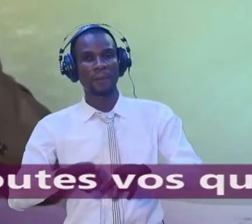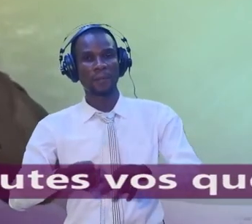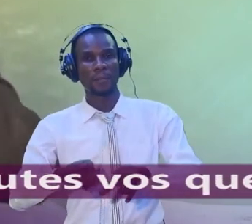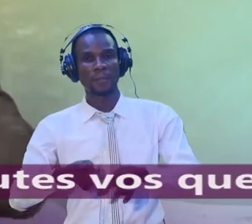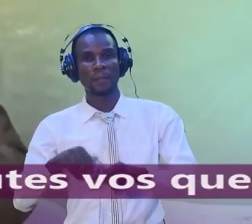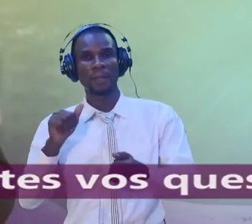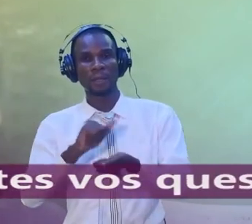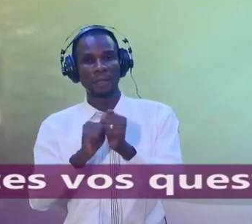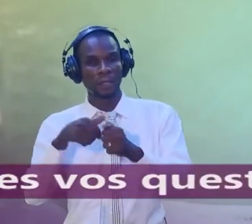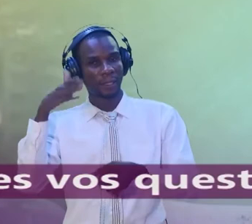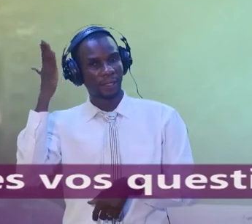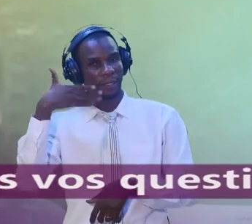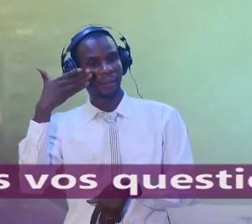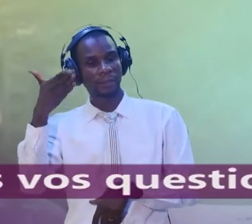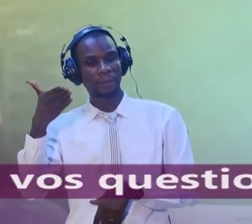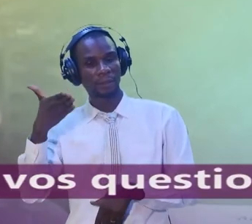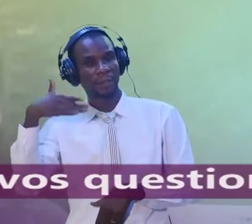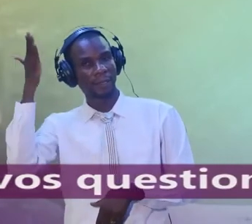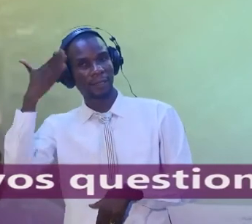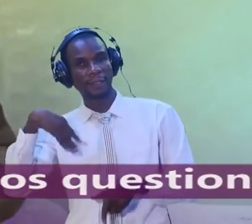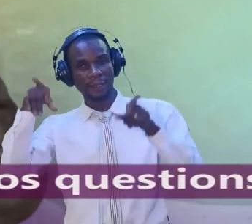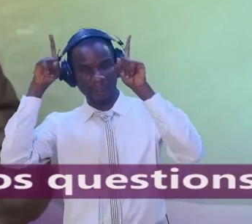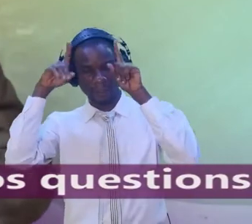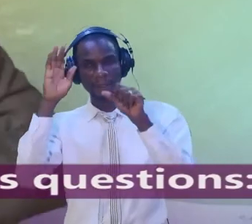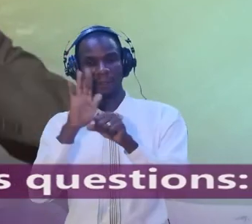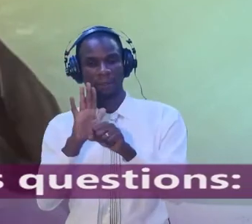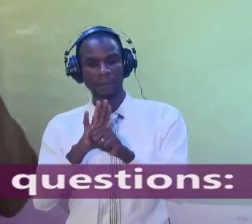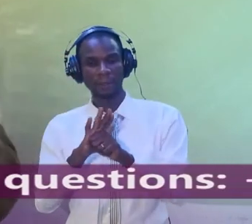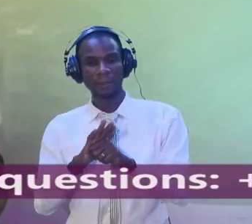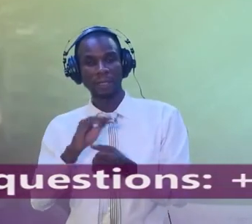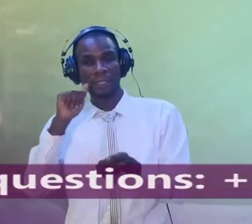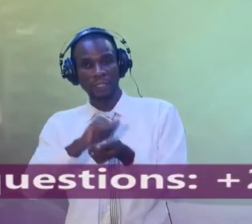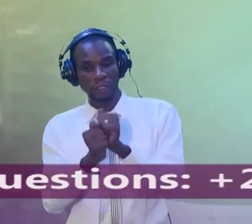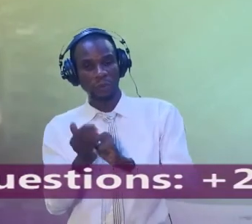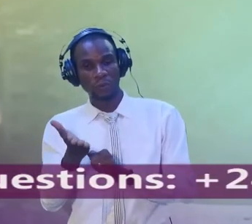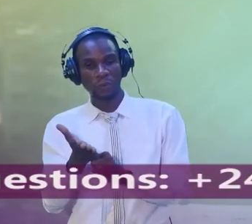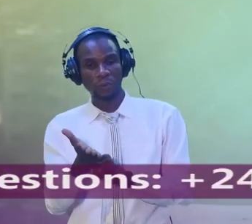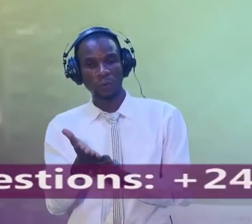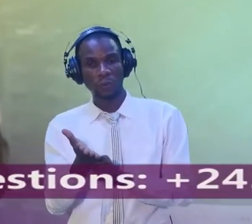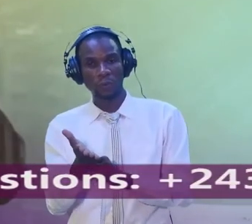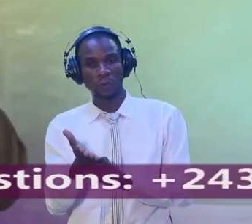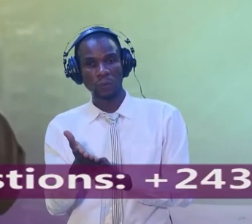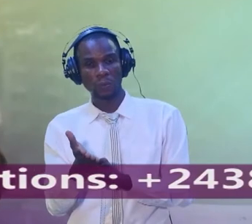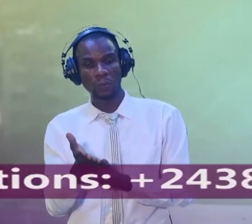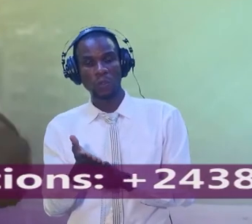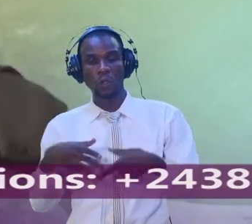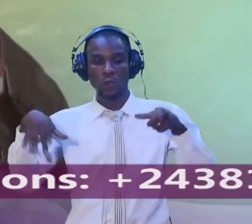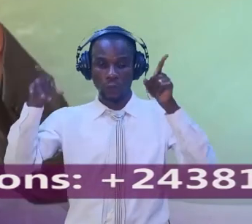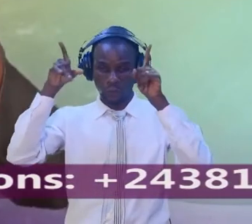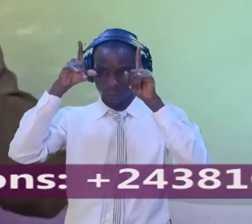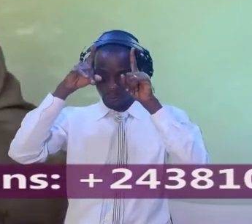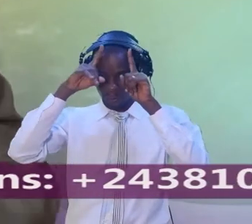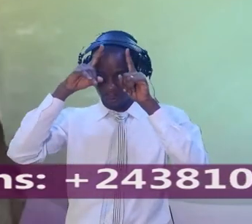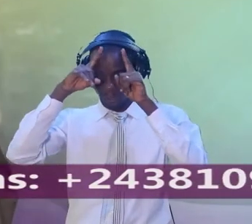ukizoea kuongea na wale watu wanaofanya mambo ya ajabu ajabu na uchawi uelewe tu